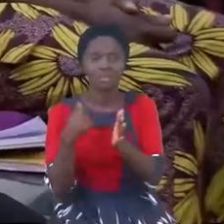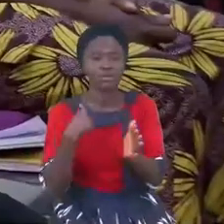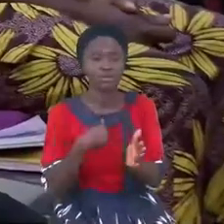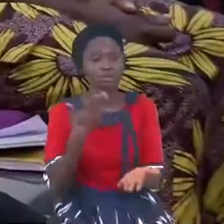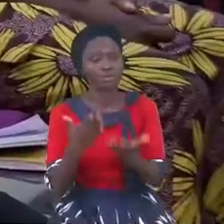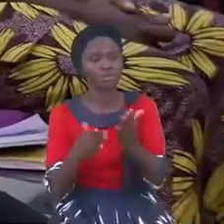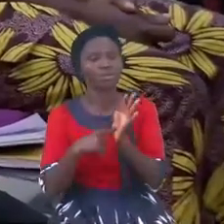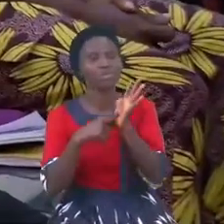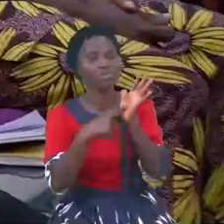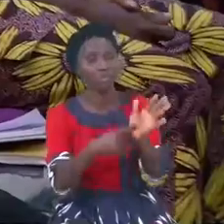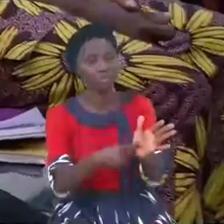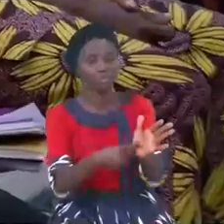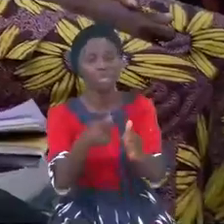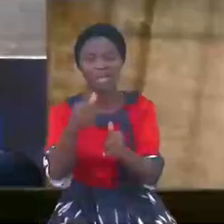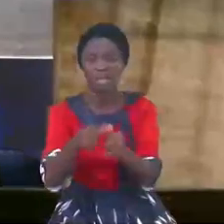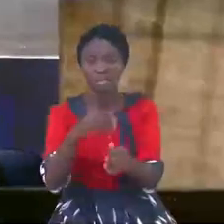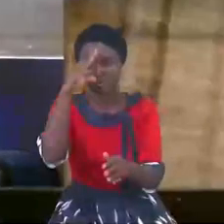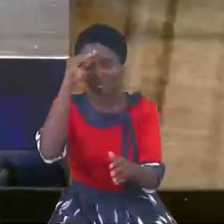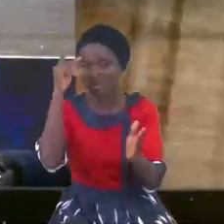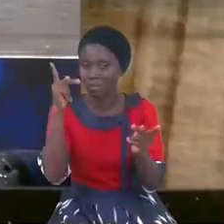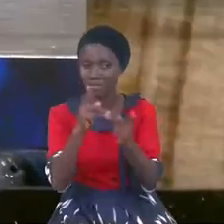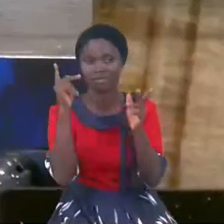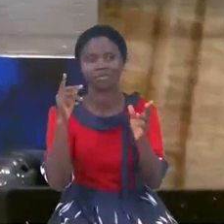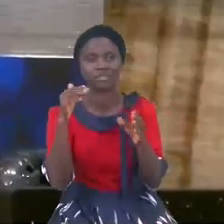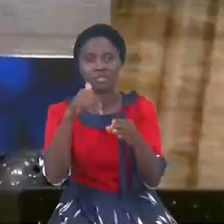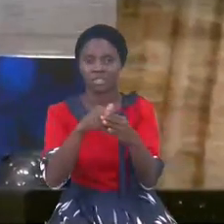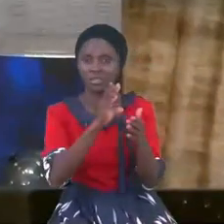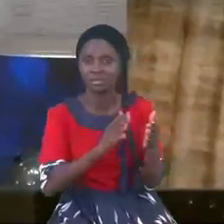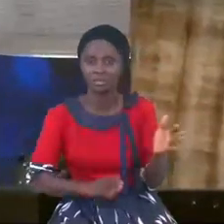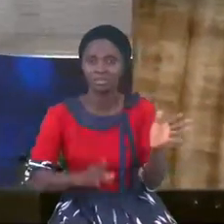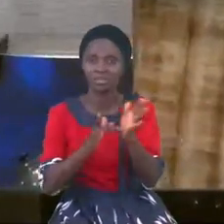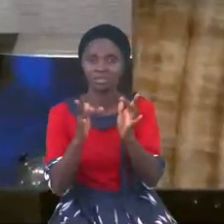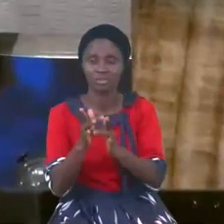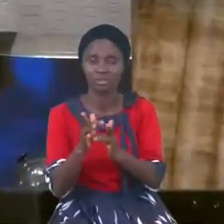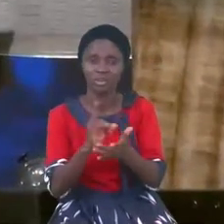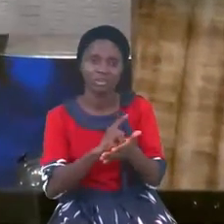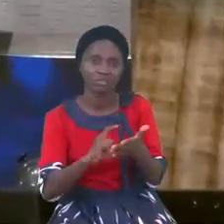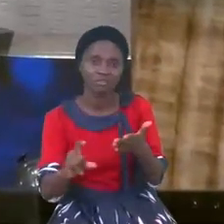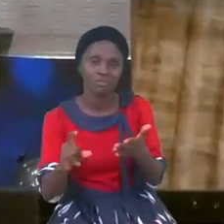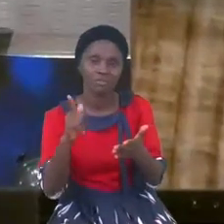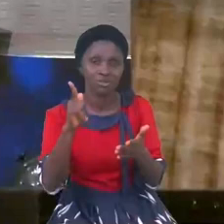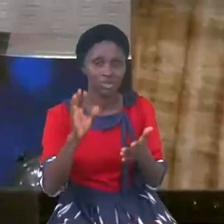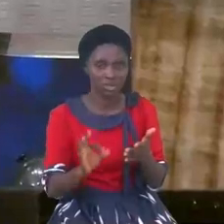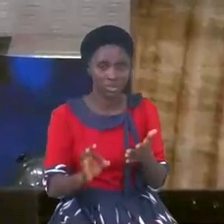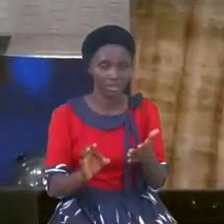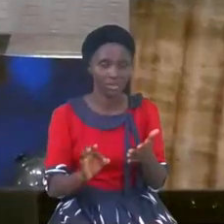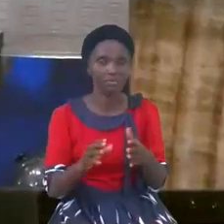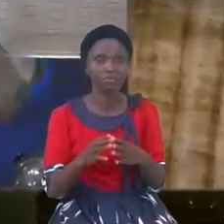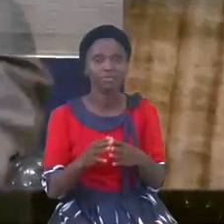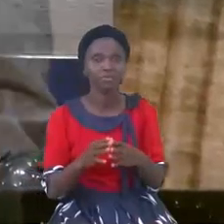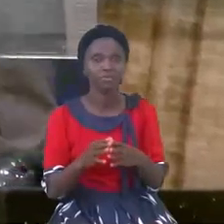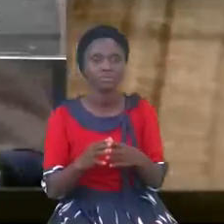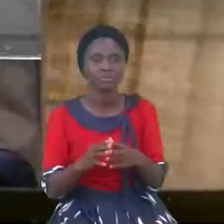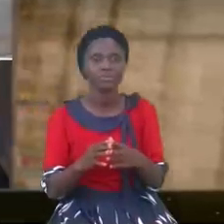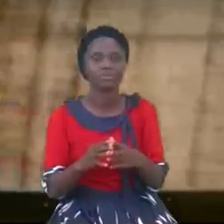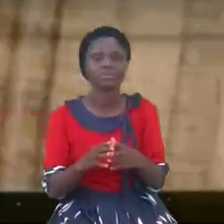Afin de présenter à Dieu tout homme devenu parfait en Christ. 29. C'est à